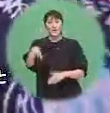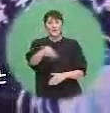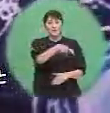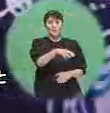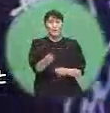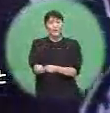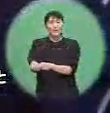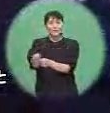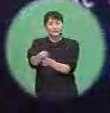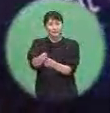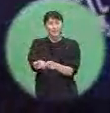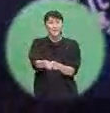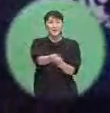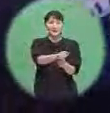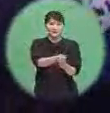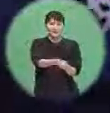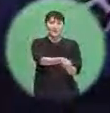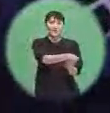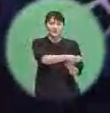えられました。